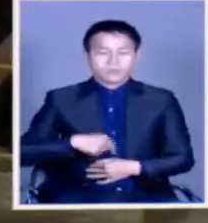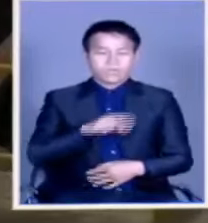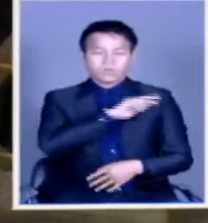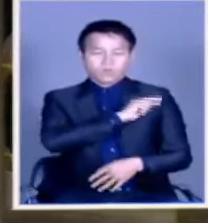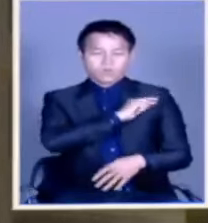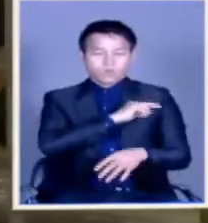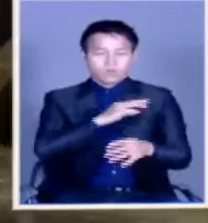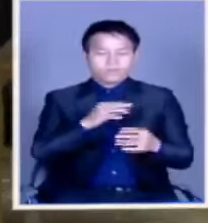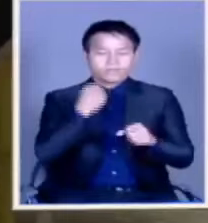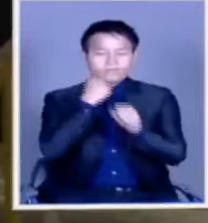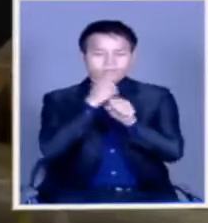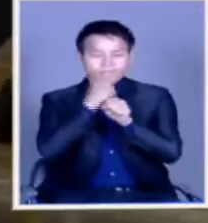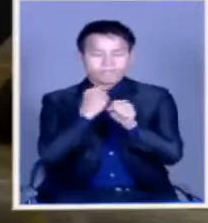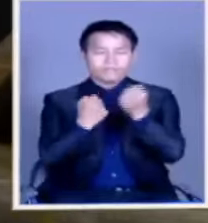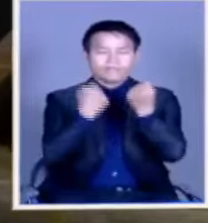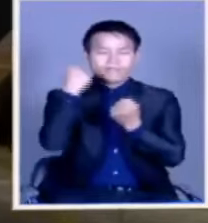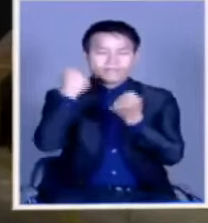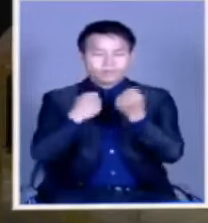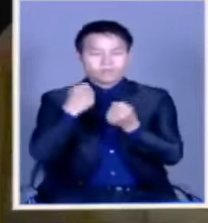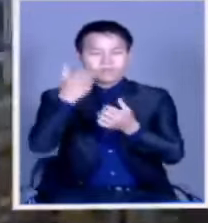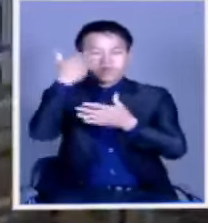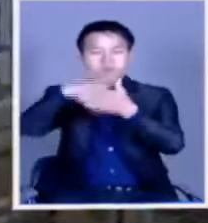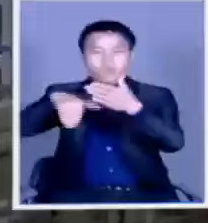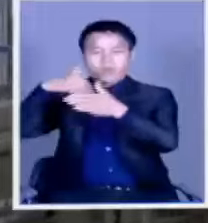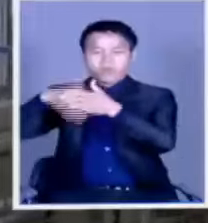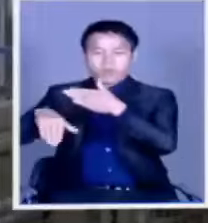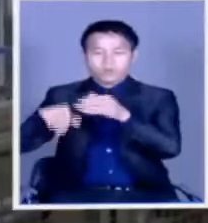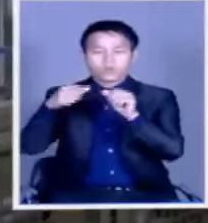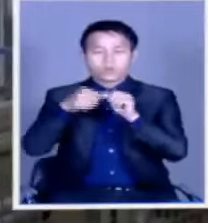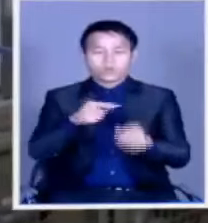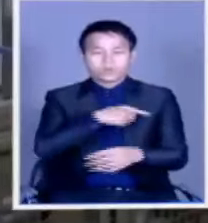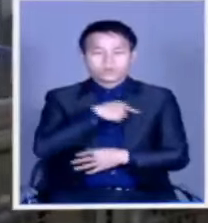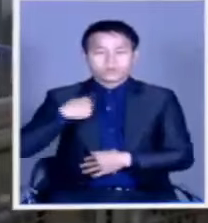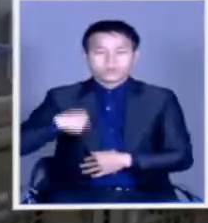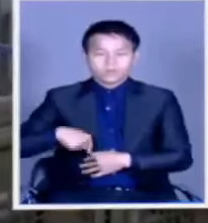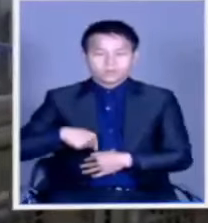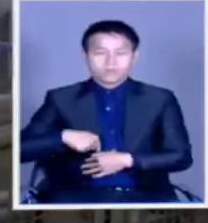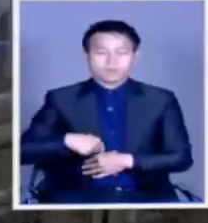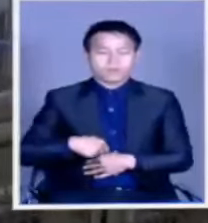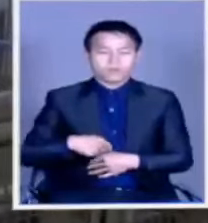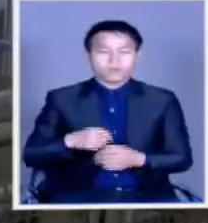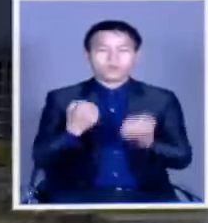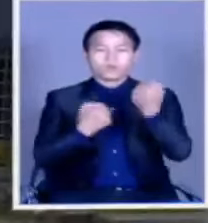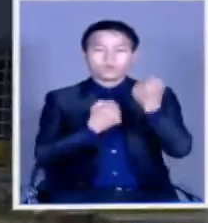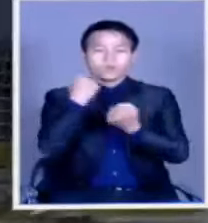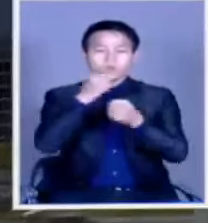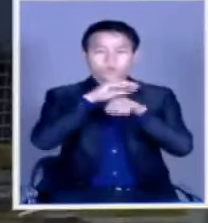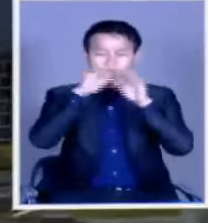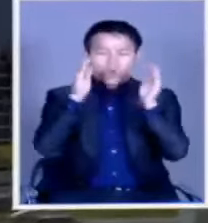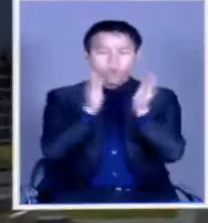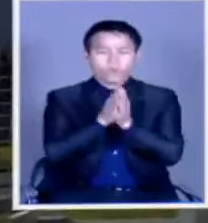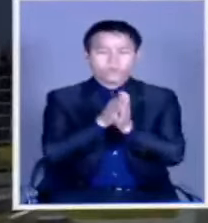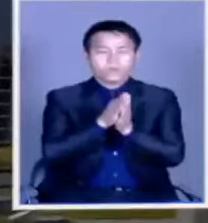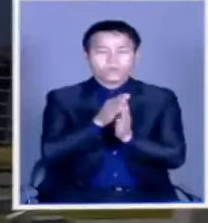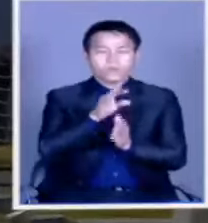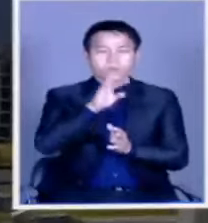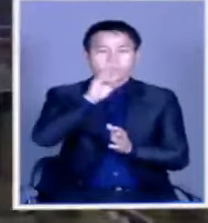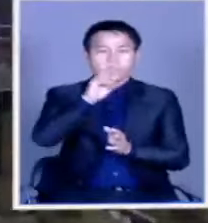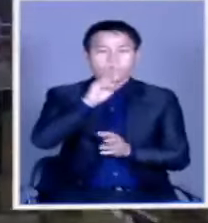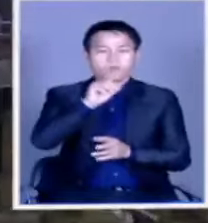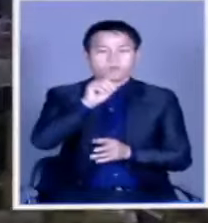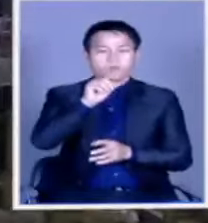และจำหน่ายรถใหญ่เครื่องหมายการค้าบ่าวจุนและวูหลิงประกอบรถใหญ่บรรลุได้ 1.6 ล้านกว่